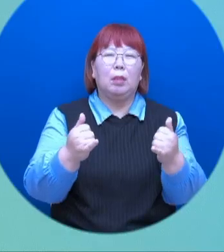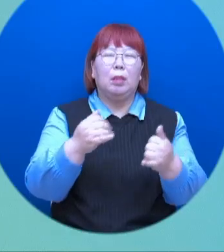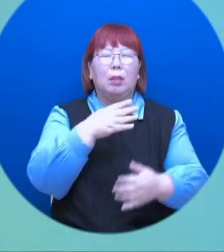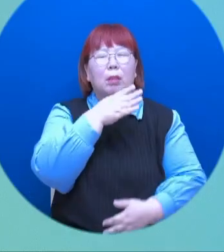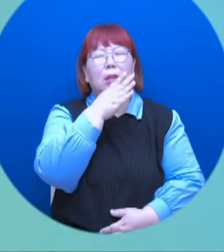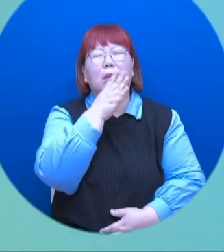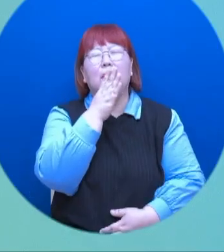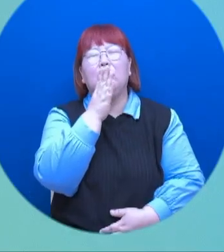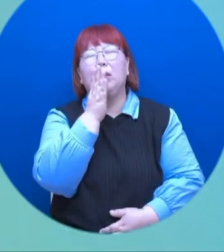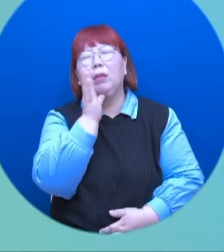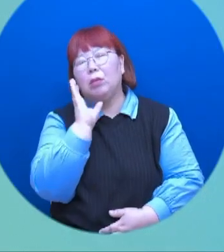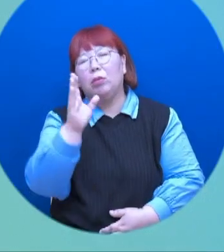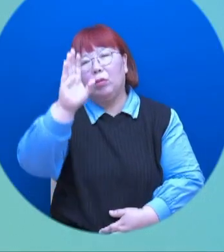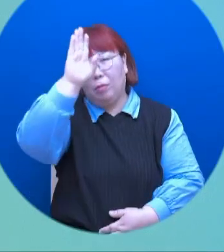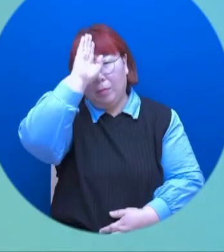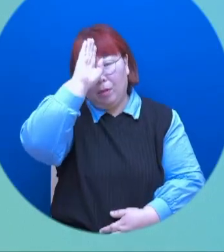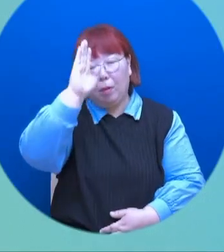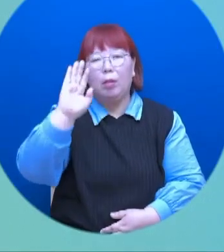생로병사예요.